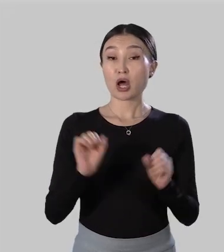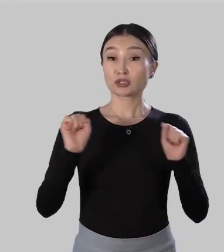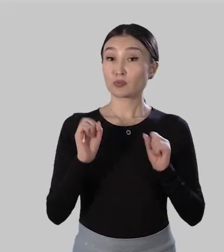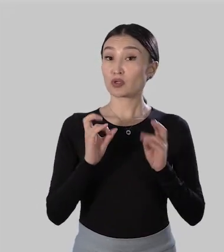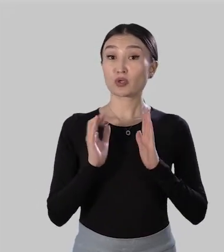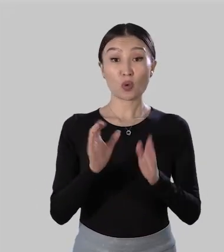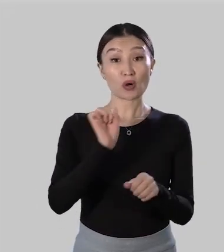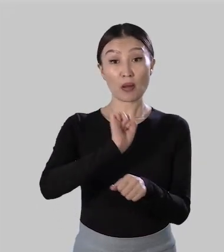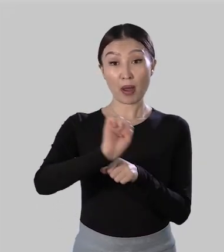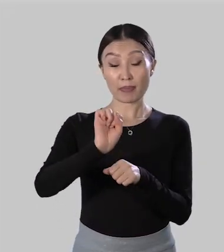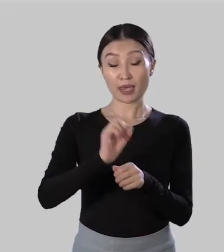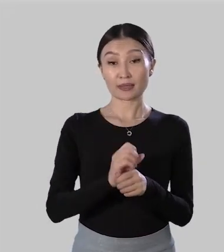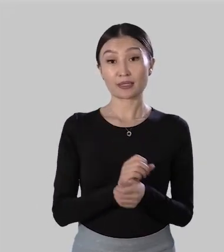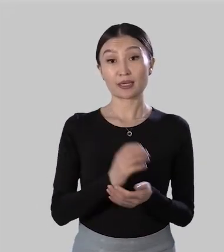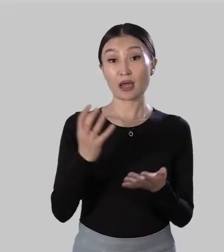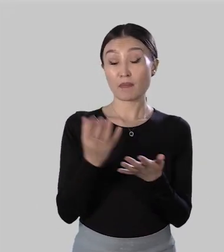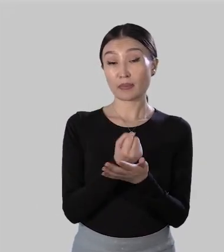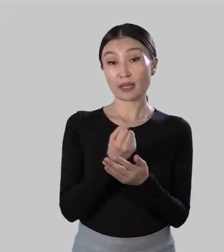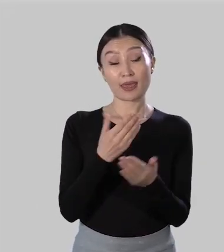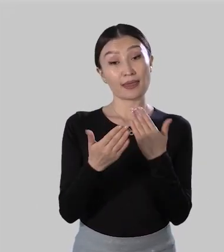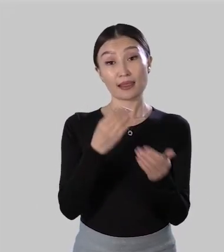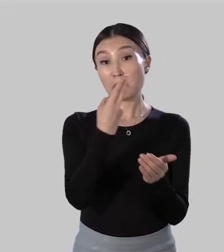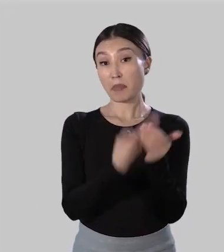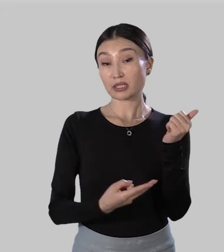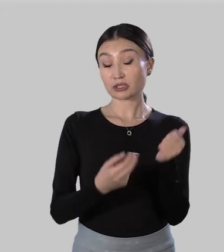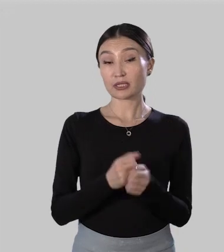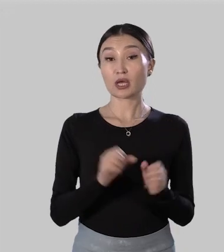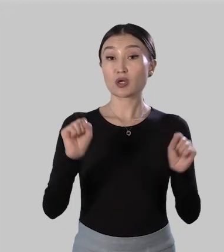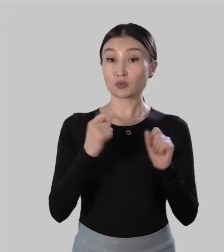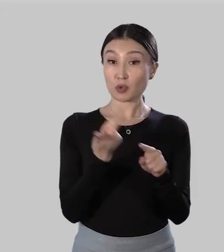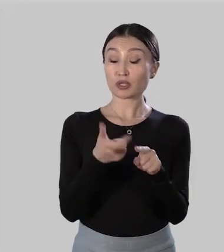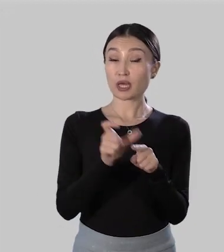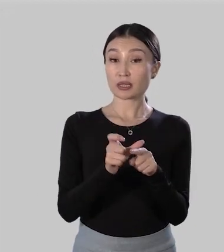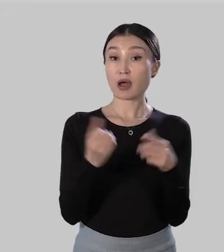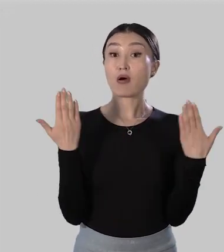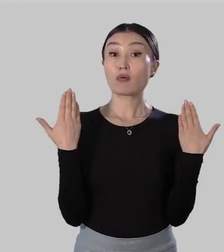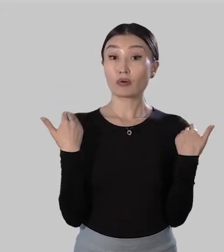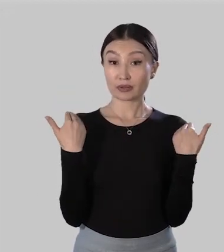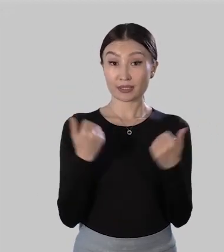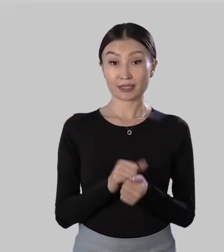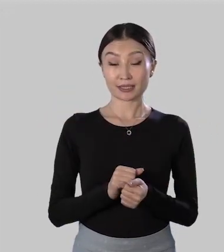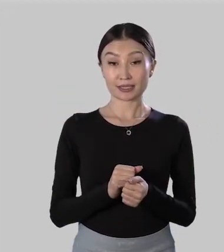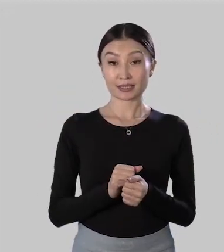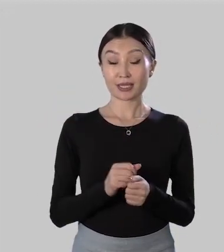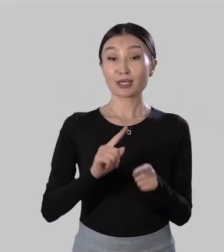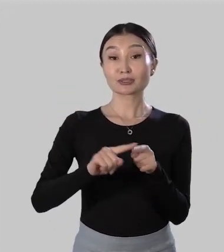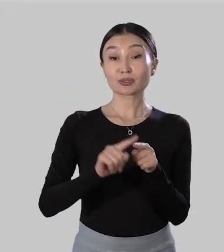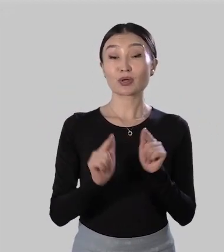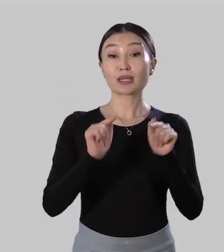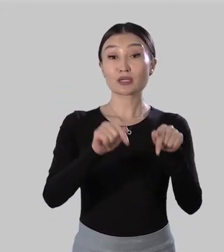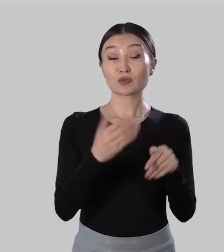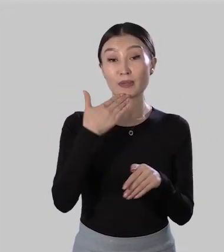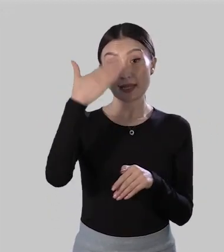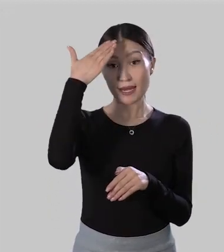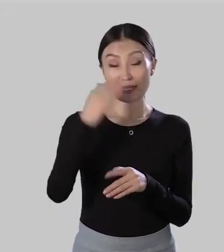Спорт – не только победы, рекорды и поражения. Спорт – это отличный отдых. Скоро